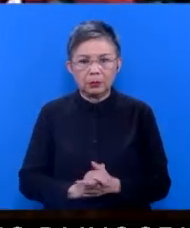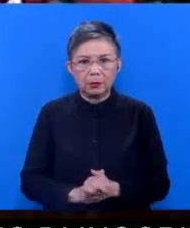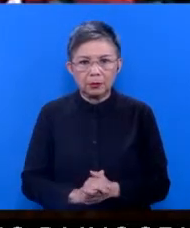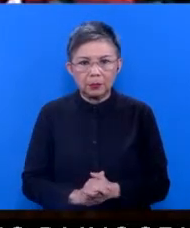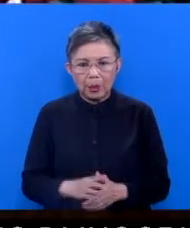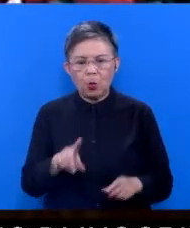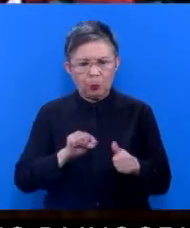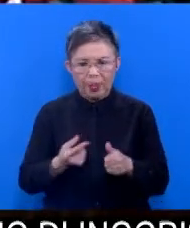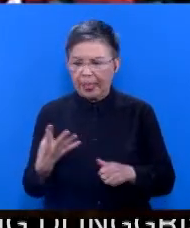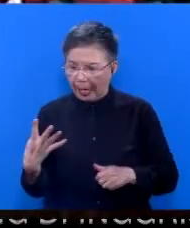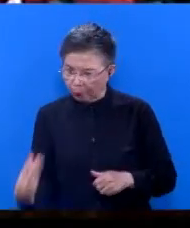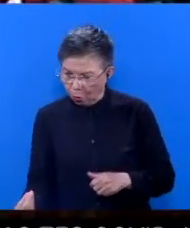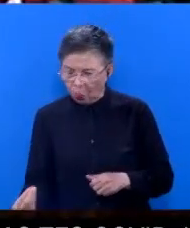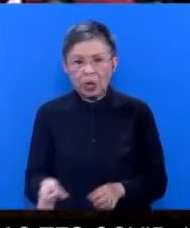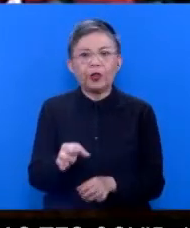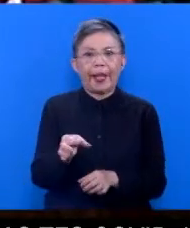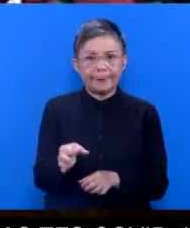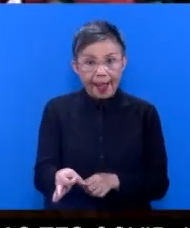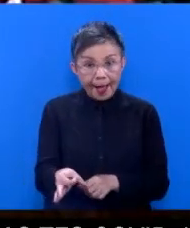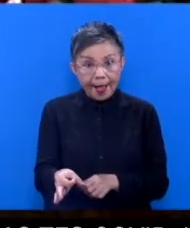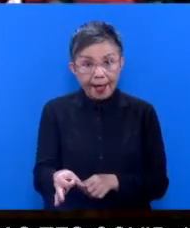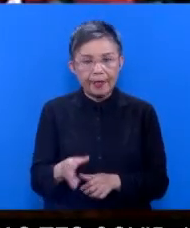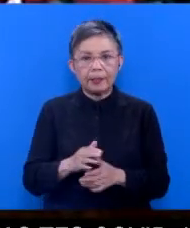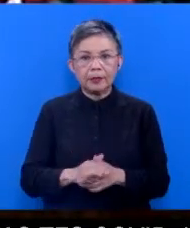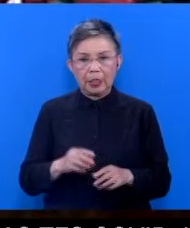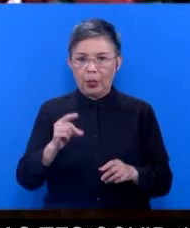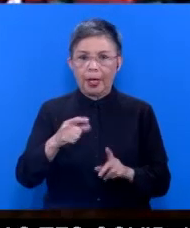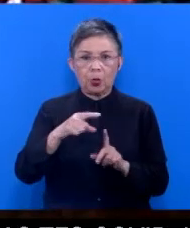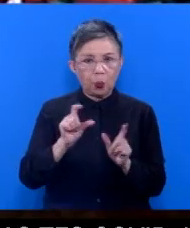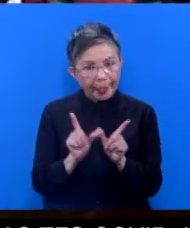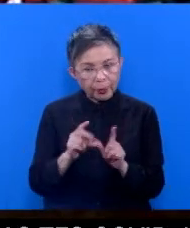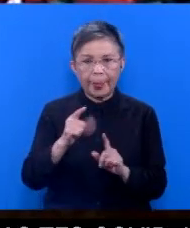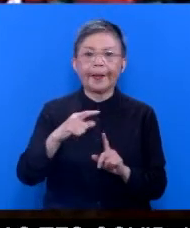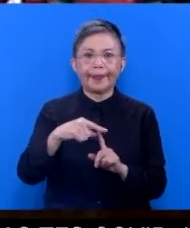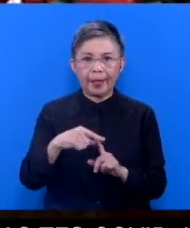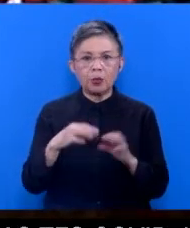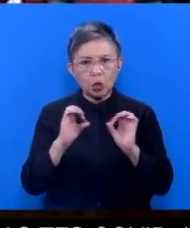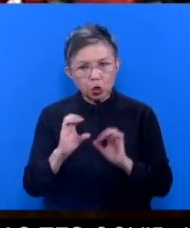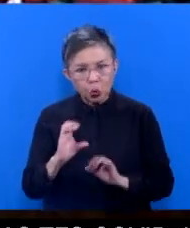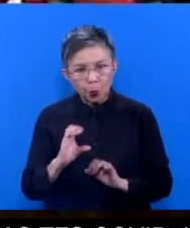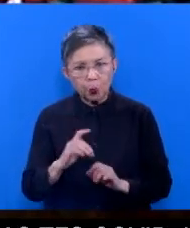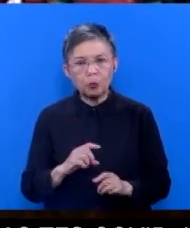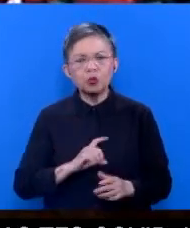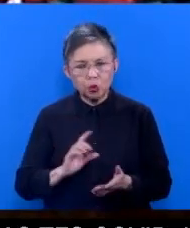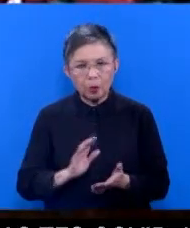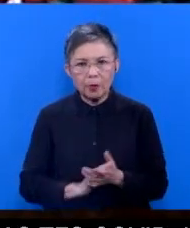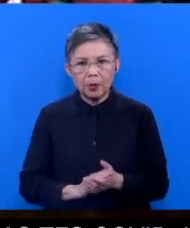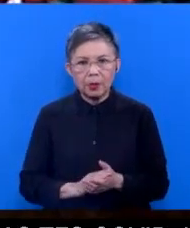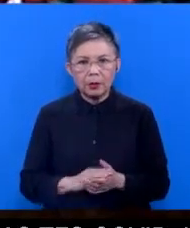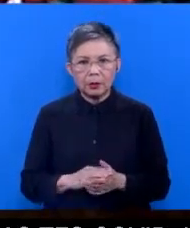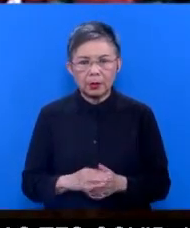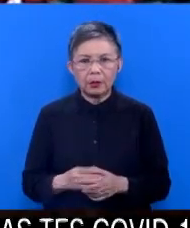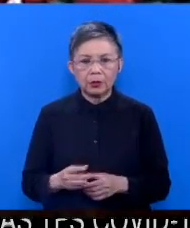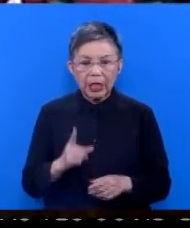di kampung skala Desa RW atau RT saja jangan sampai yang terkenal